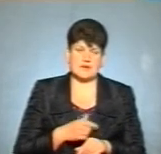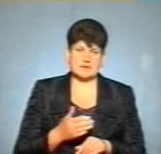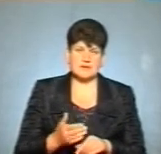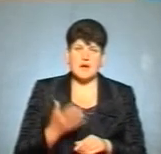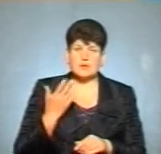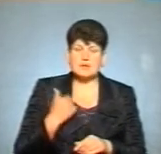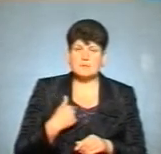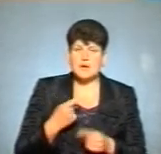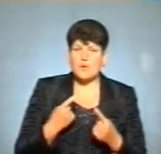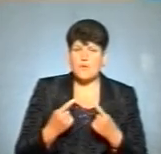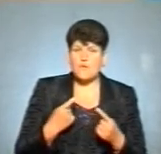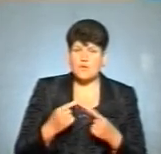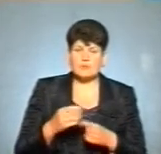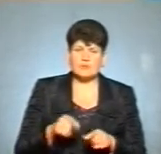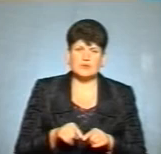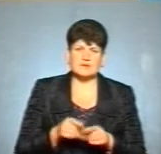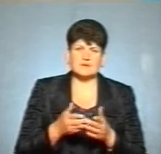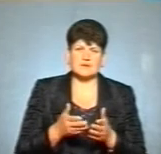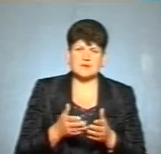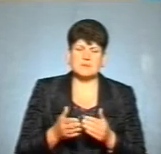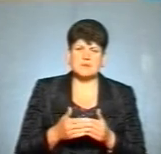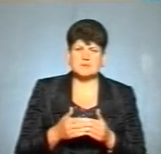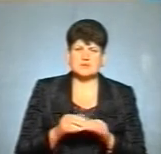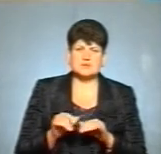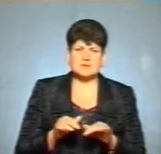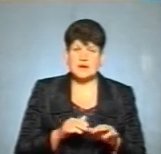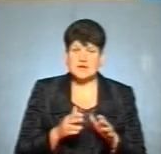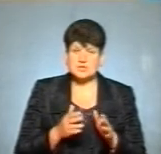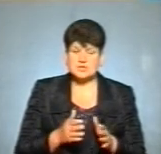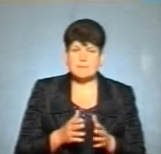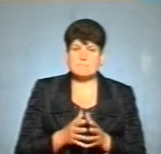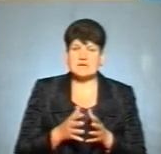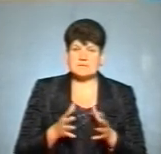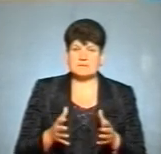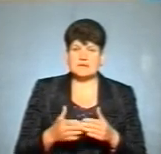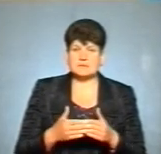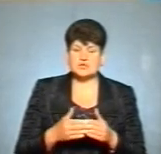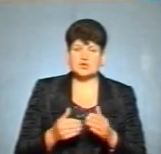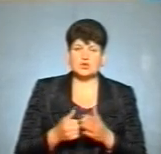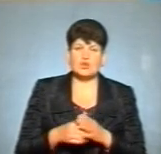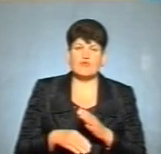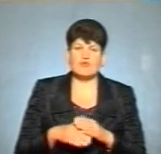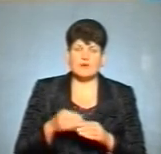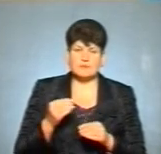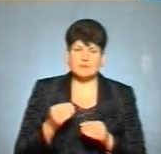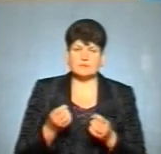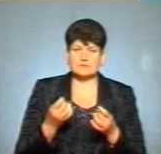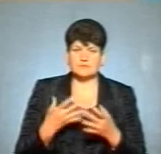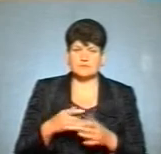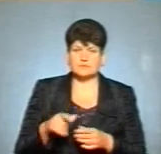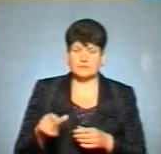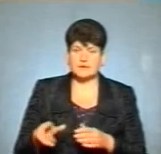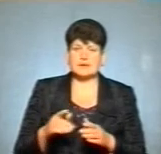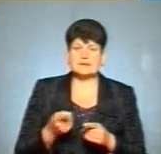коли ми говоримо про отакі, скажімо так, приближені речі, так? Тобто максимально наближені до виборця, так? До звичайного громадянина, де